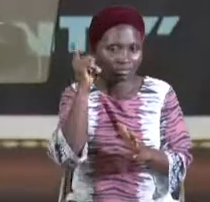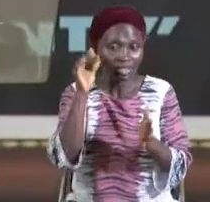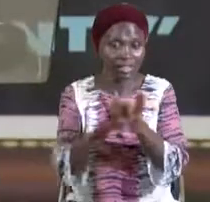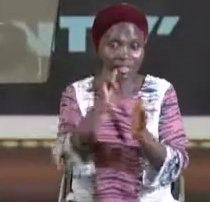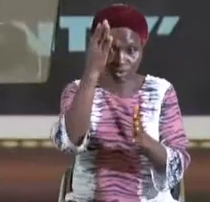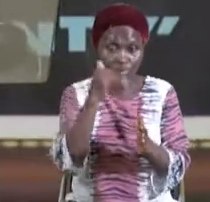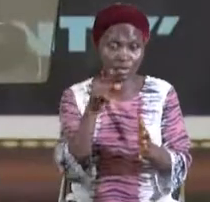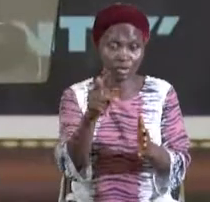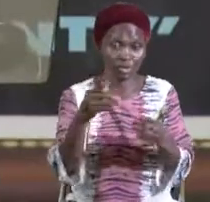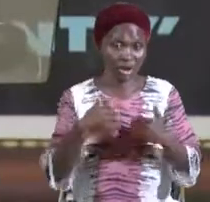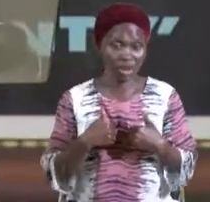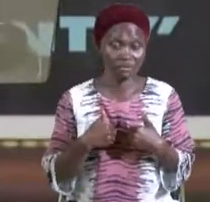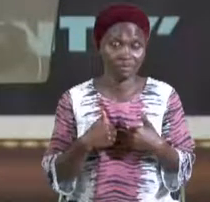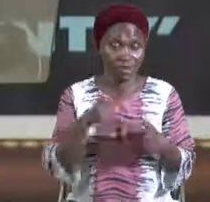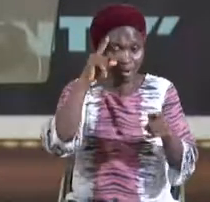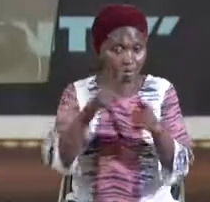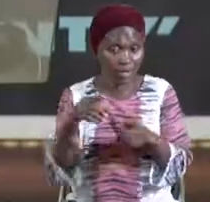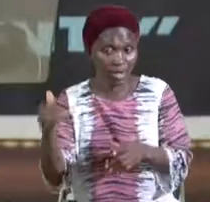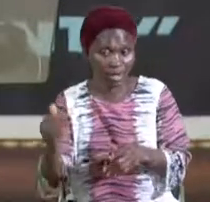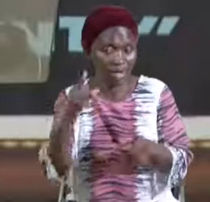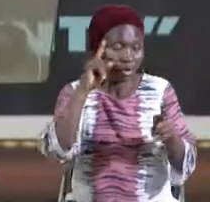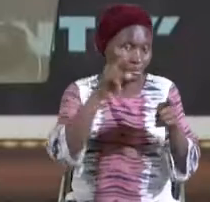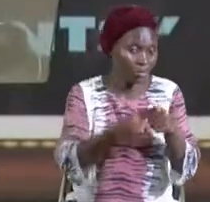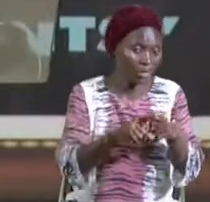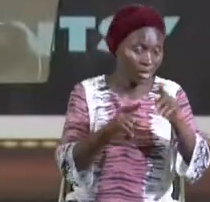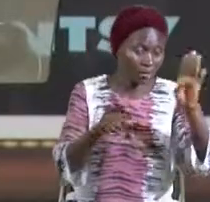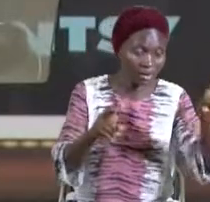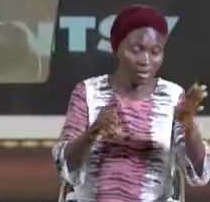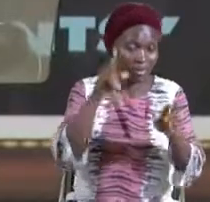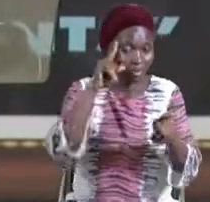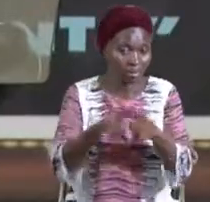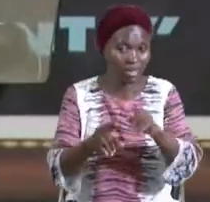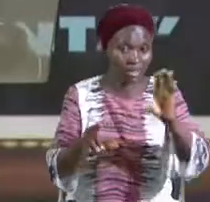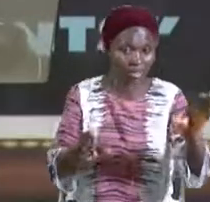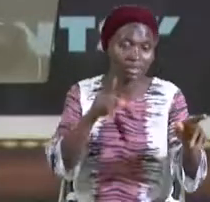A, frère B, frère C. Sœur A, sœur B, sœur C.